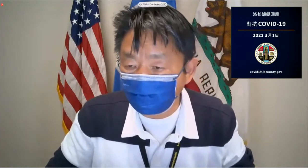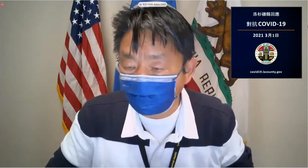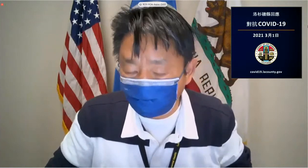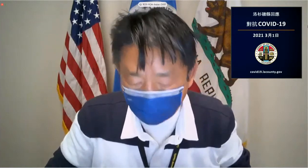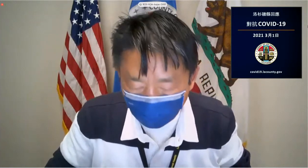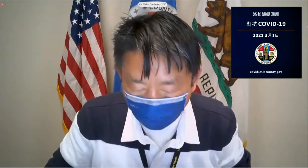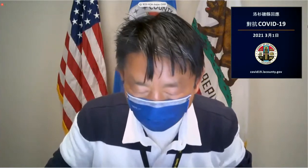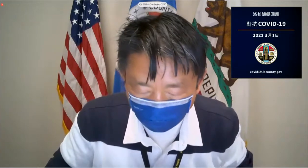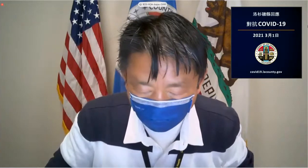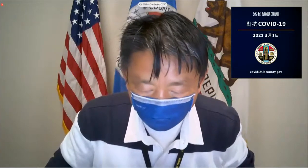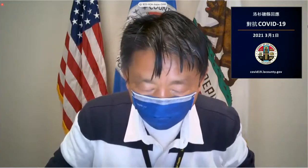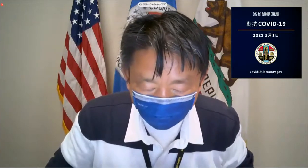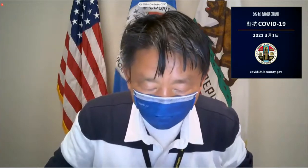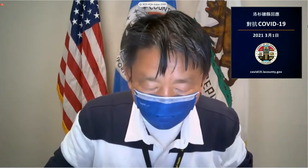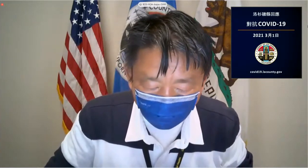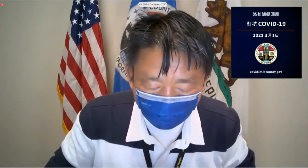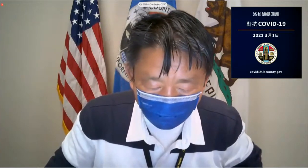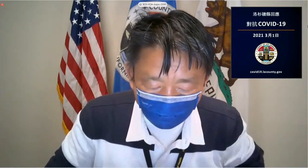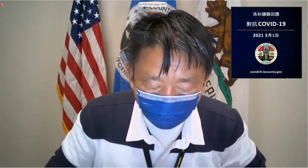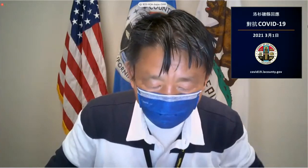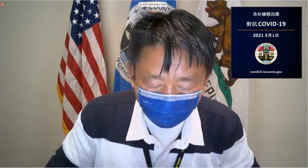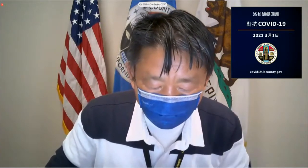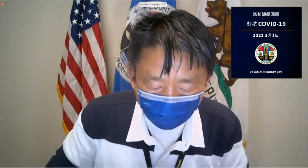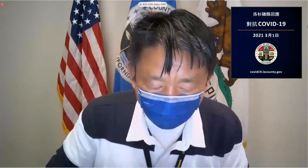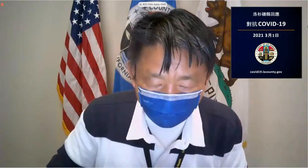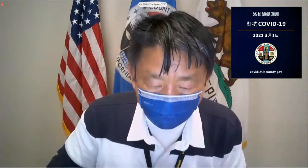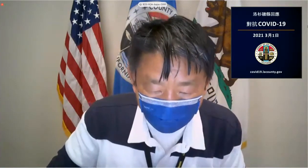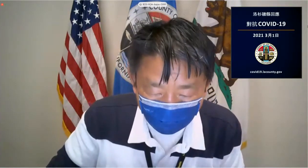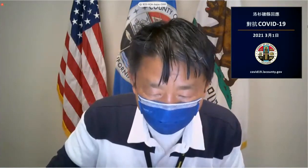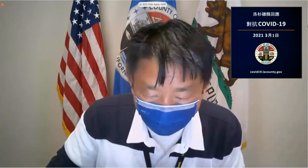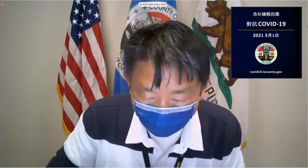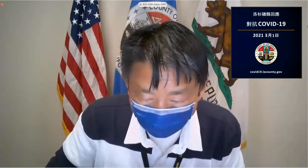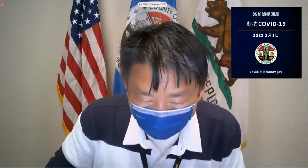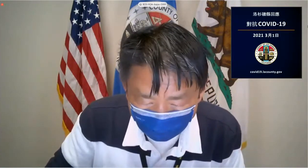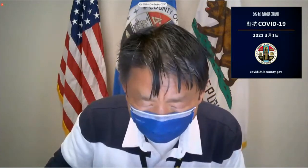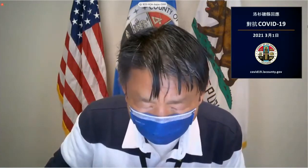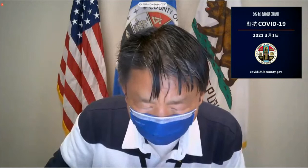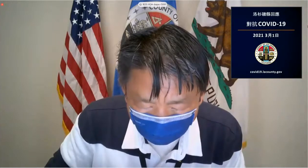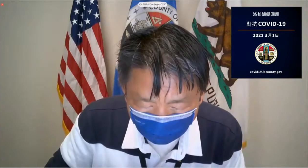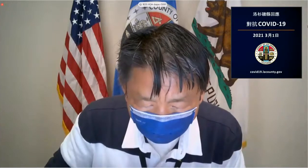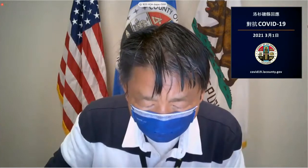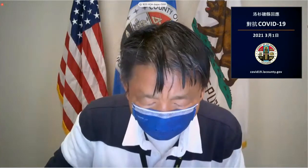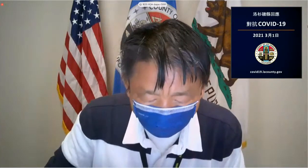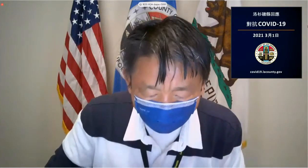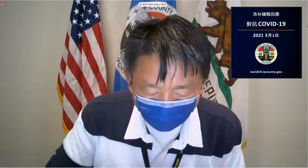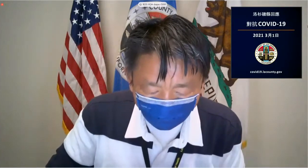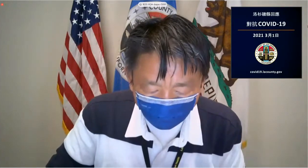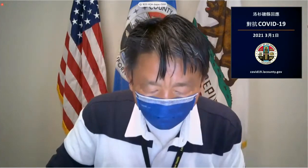播的进展。我会为大家更新公共卫生局